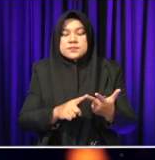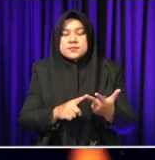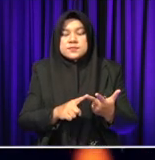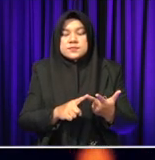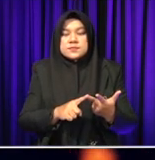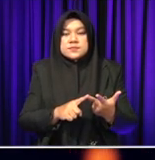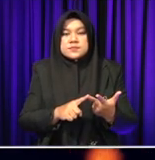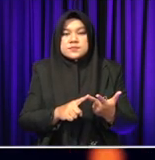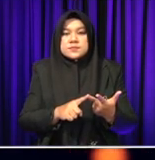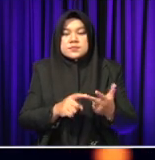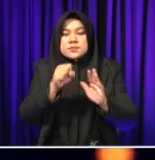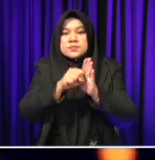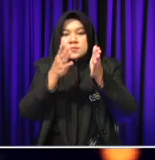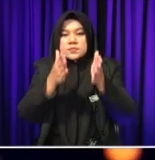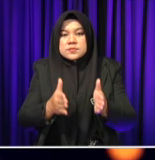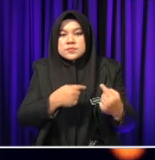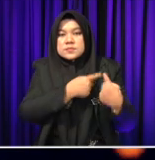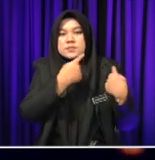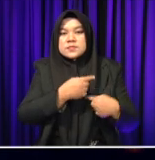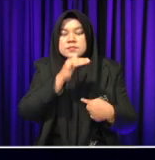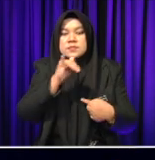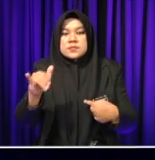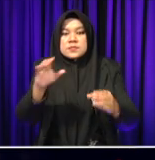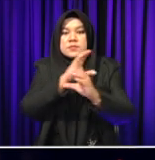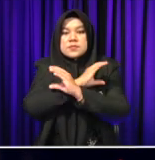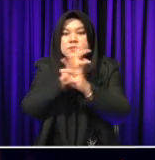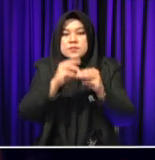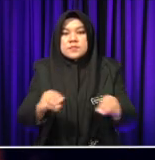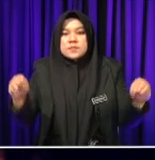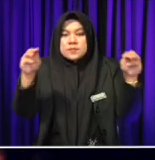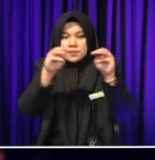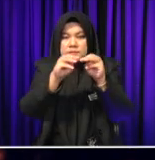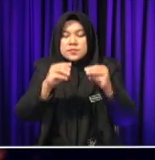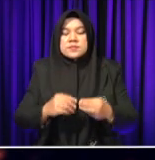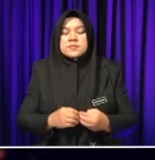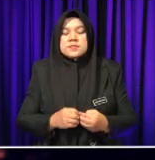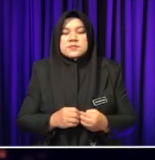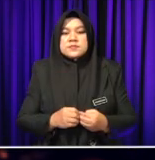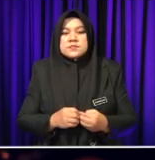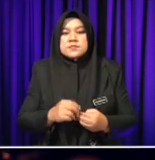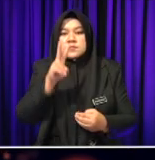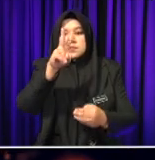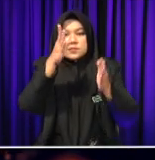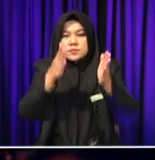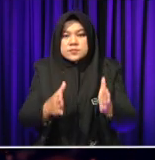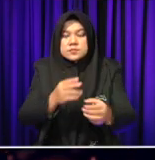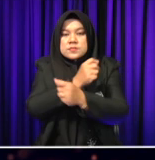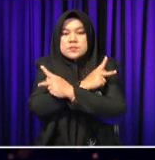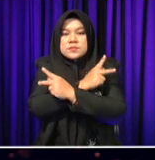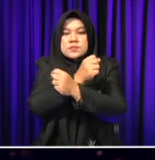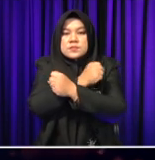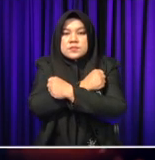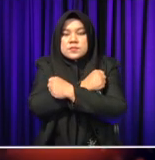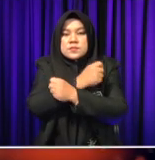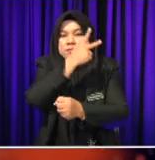azrin seseorang yang hatinya sentiasa mencintai masjid Baiklah Adlin dua orang yang saling mengasihi